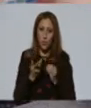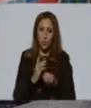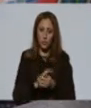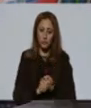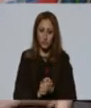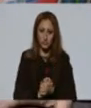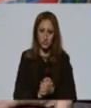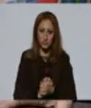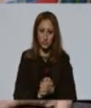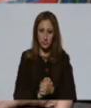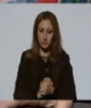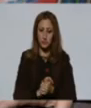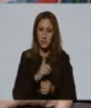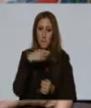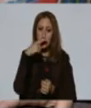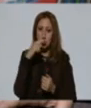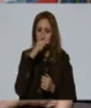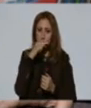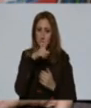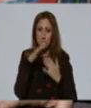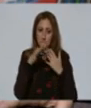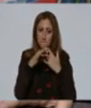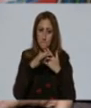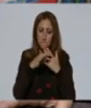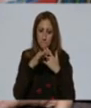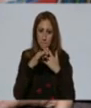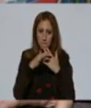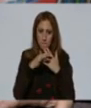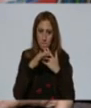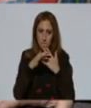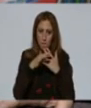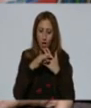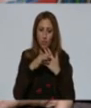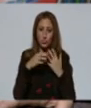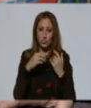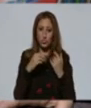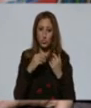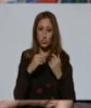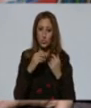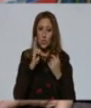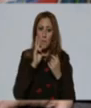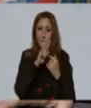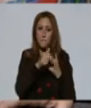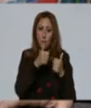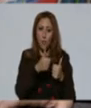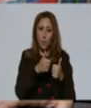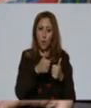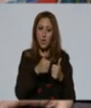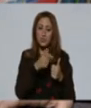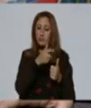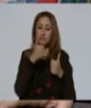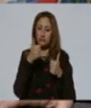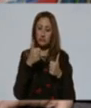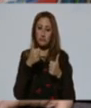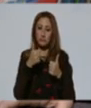اصلهم كابل وبتاع، بس لا انا يعني انا يعني نفسي ان لو كل واحد شاب لقى زوجه زي ريهام هو هيستقر، لان